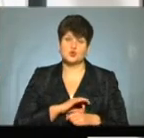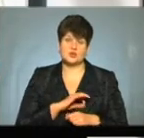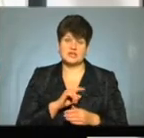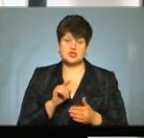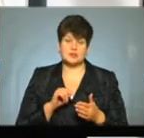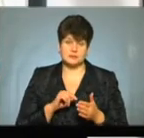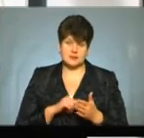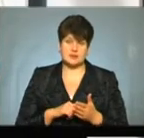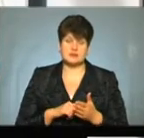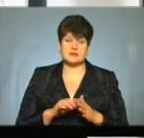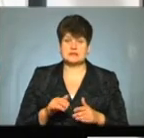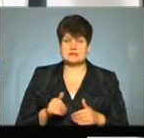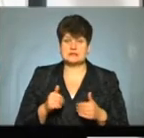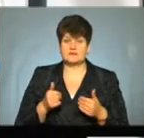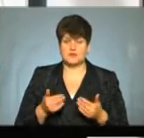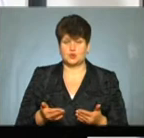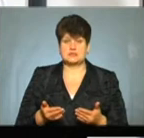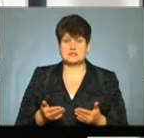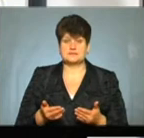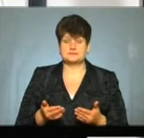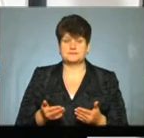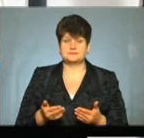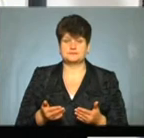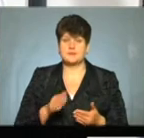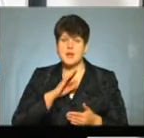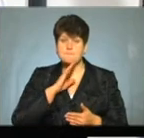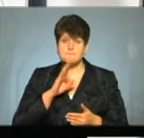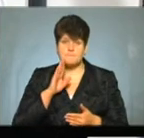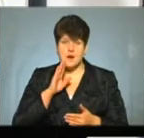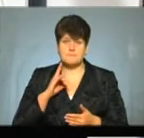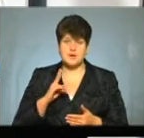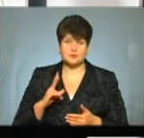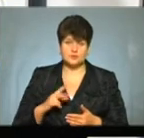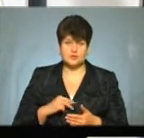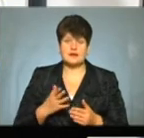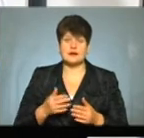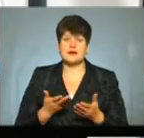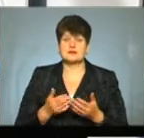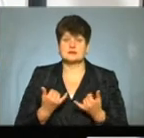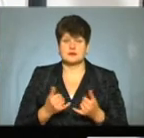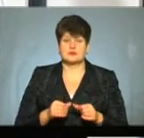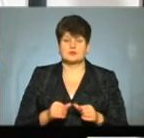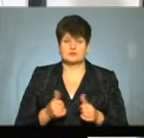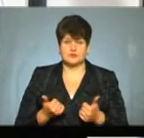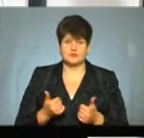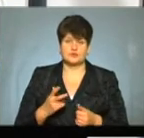питання, звернулися мама доньки, яка розлучається,